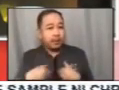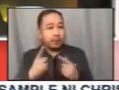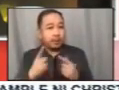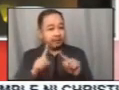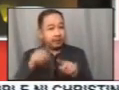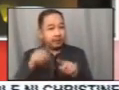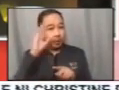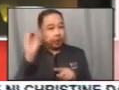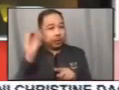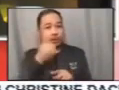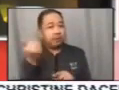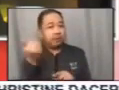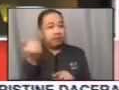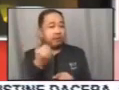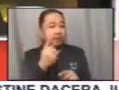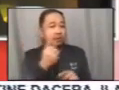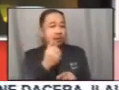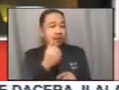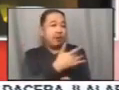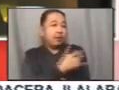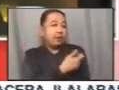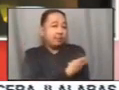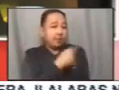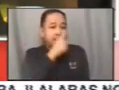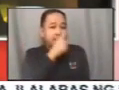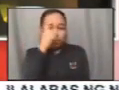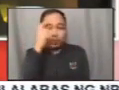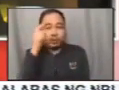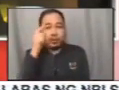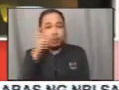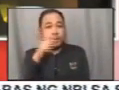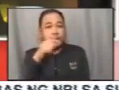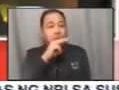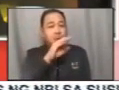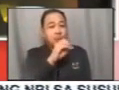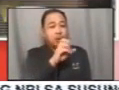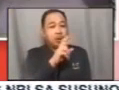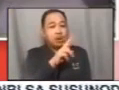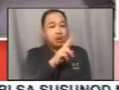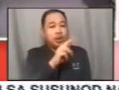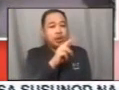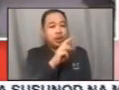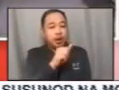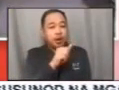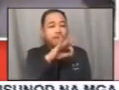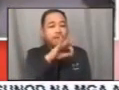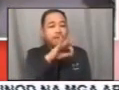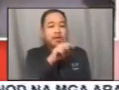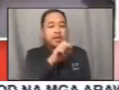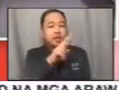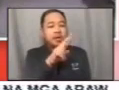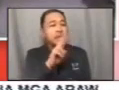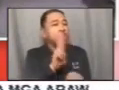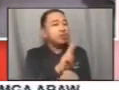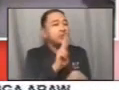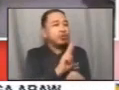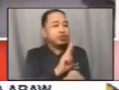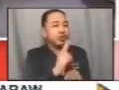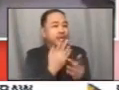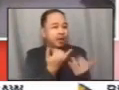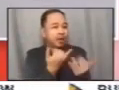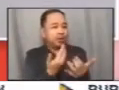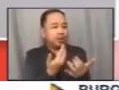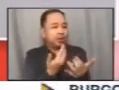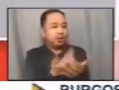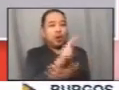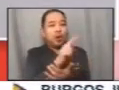ito? Alam mo, lahat ng mga vaccines na dumadaan sa mga expert panel, lalo na pag natubaan na sa ating FDA